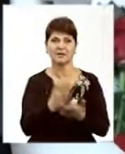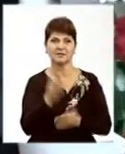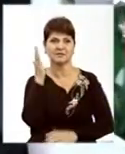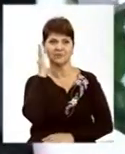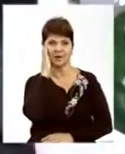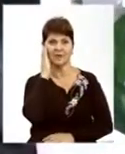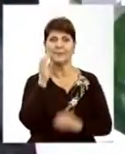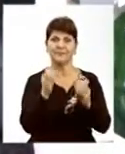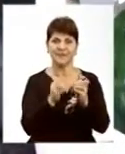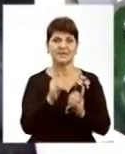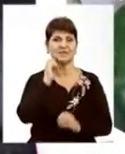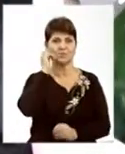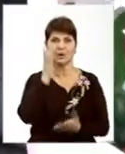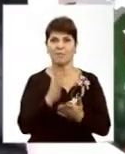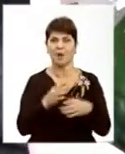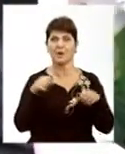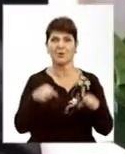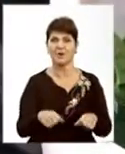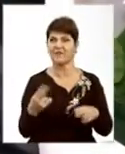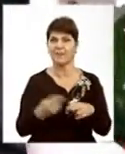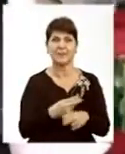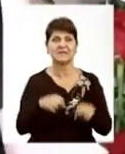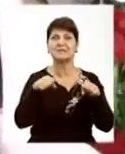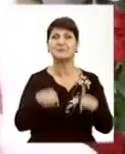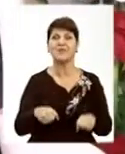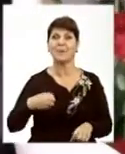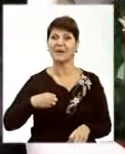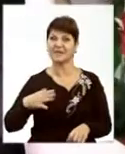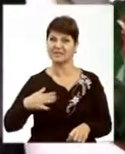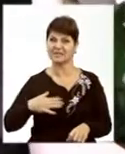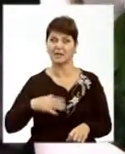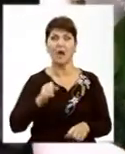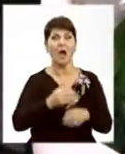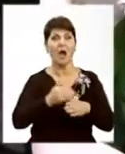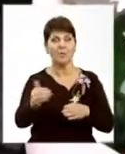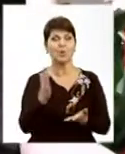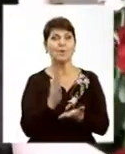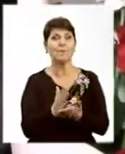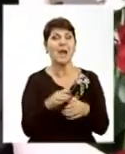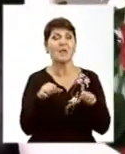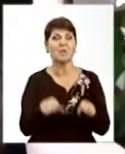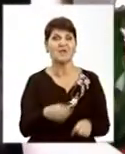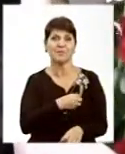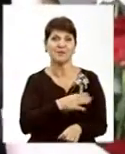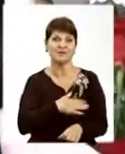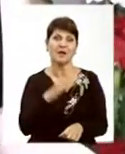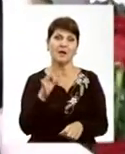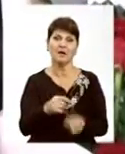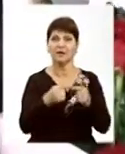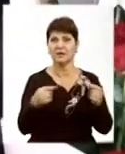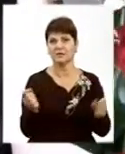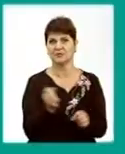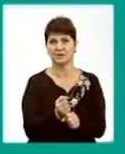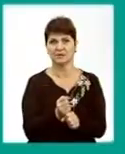10 років я маю право жити без права приватизації, а потім я її маю право приватизувати і робити вже з нею все, що